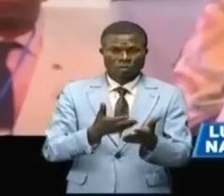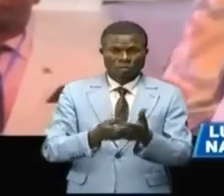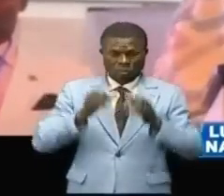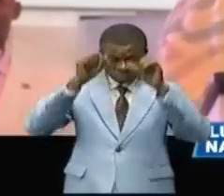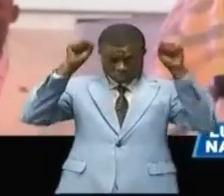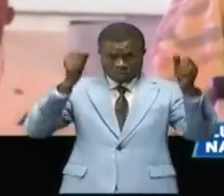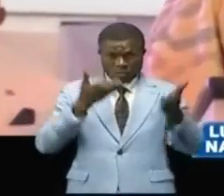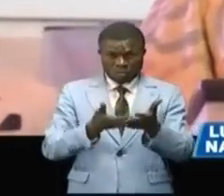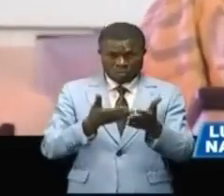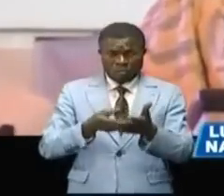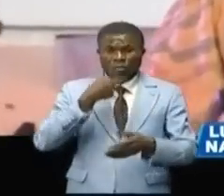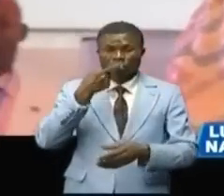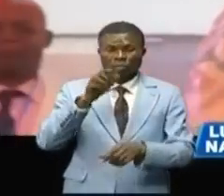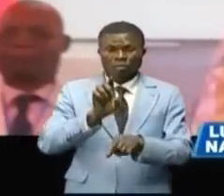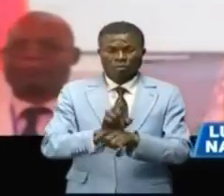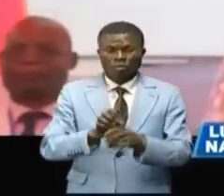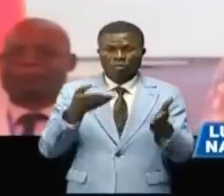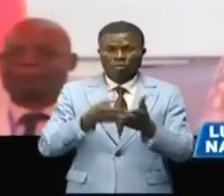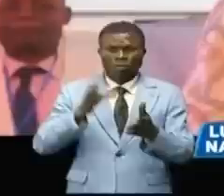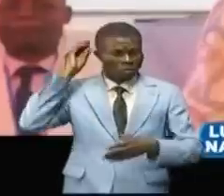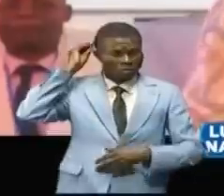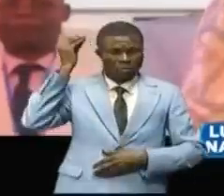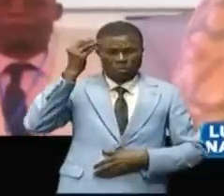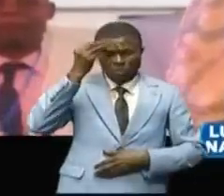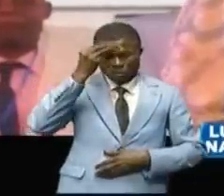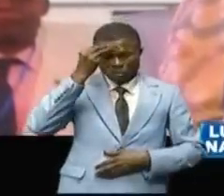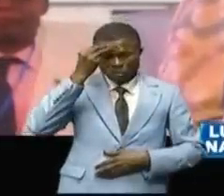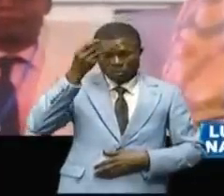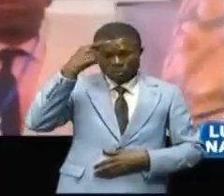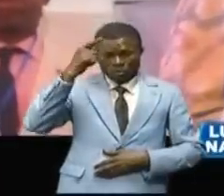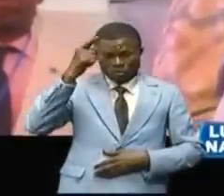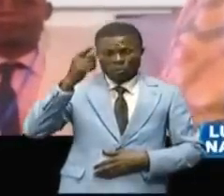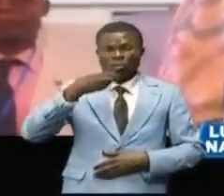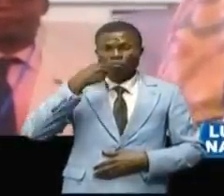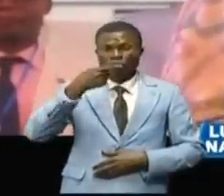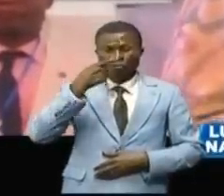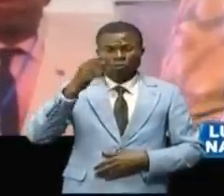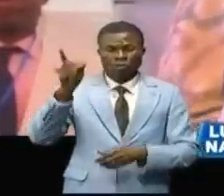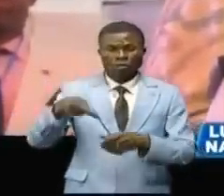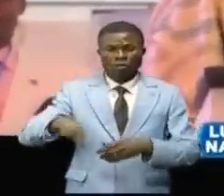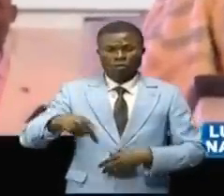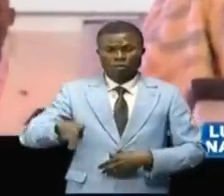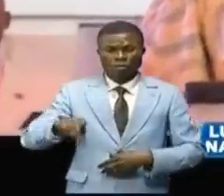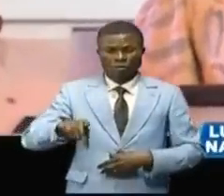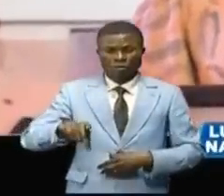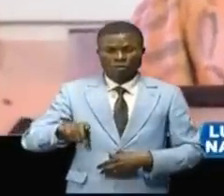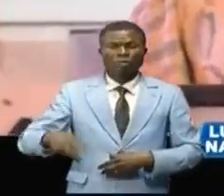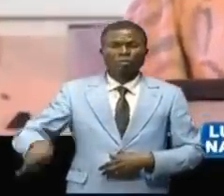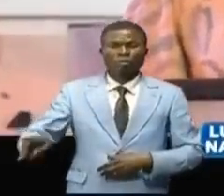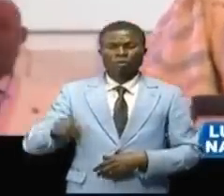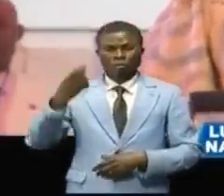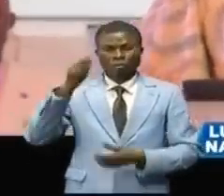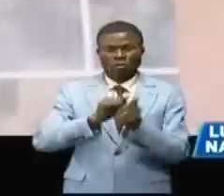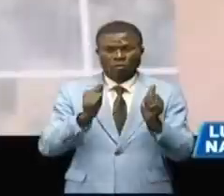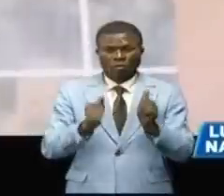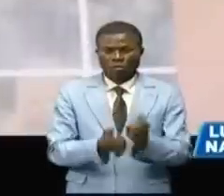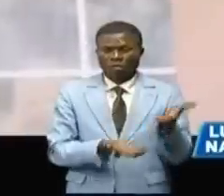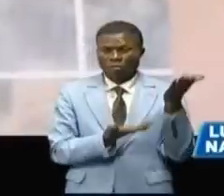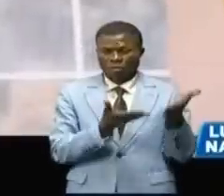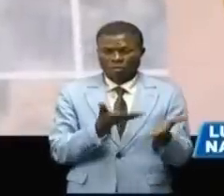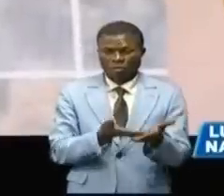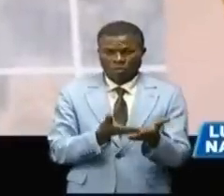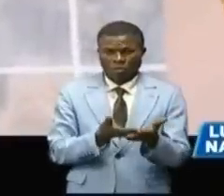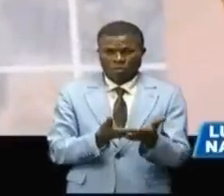à Lubumbashi est un signe de reconnaissance envers l'exécutif provincial du Haut-Katanga qui, quelques mois avant,